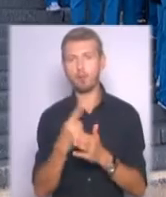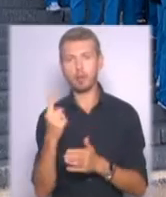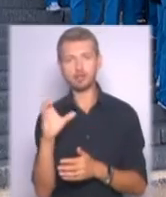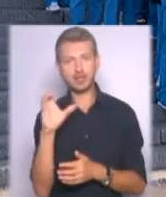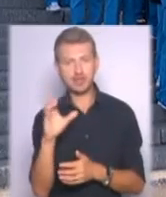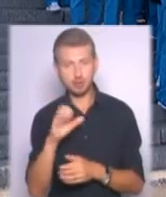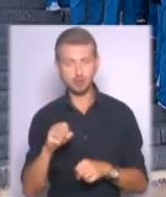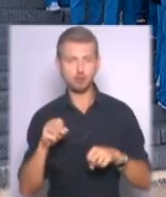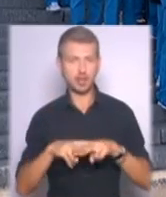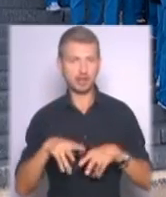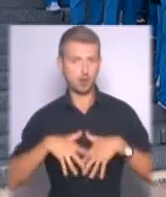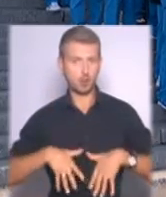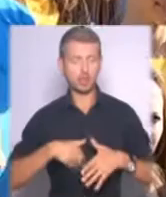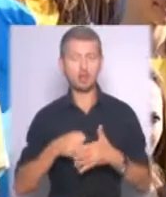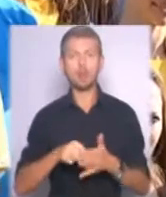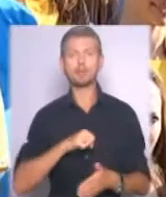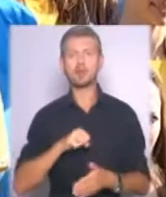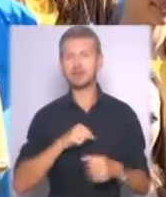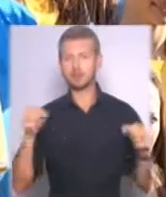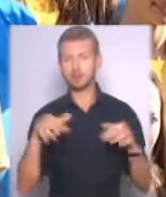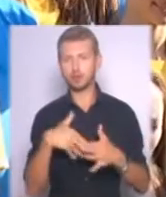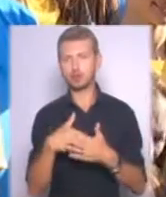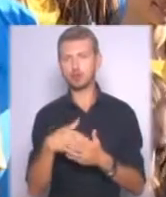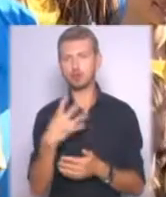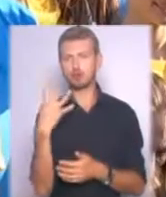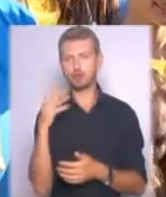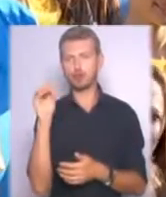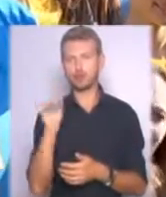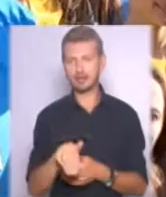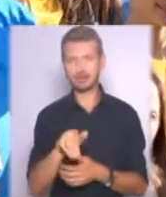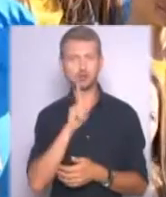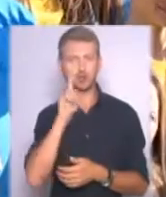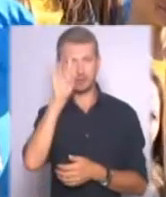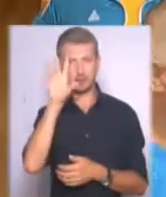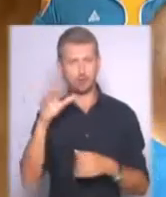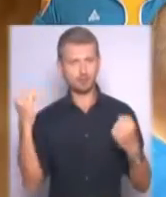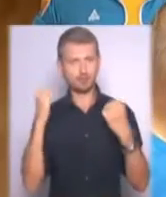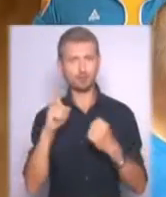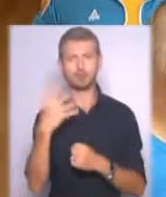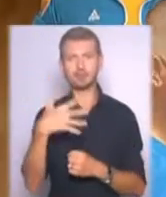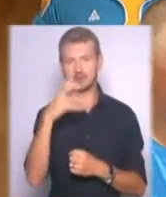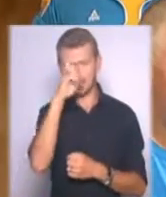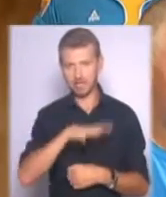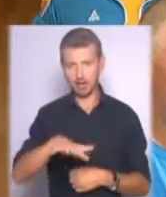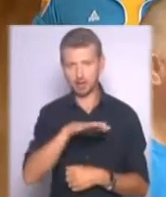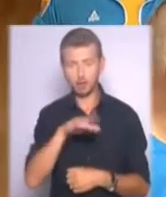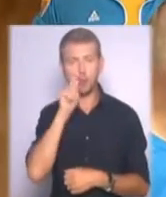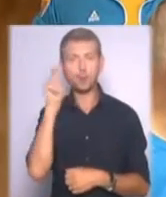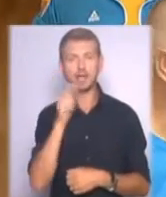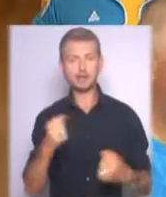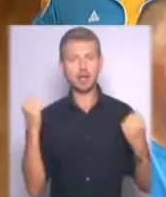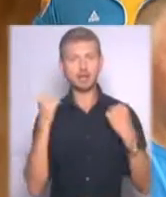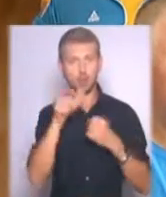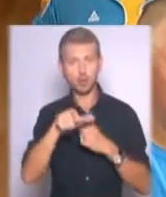столиця Грузії. До Тбілісі з'їдуться близько 4 тисяч юних зірок спорту з 50 країн. Українські